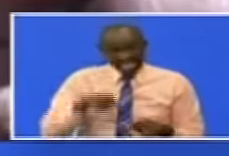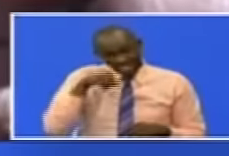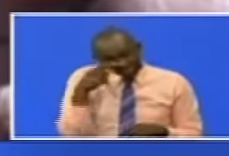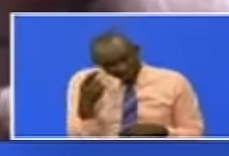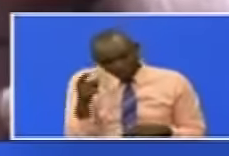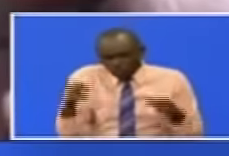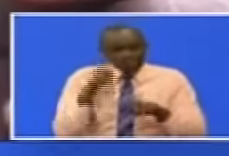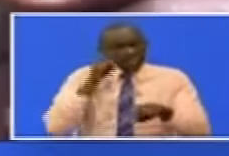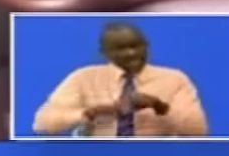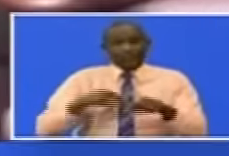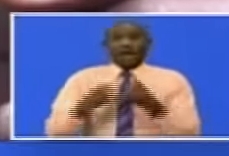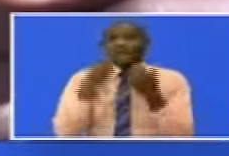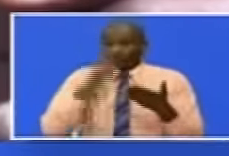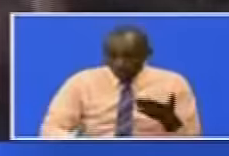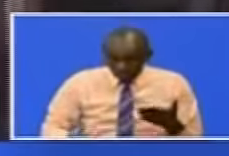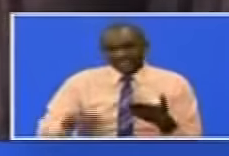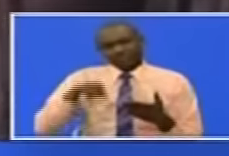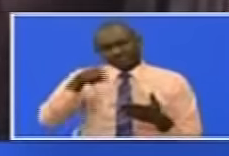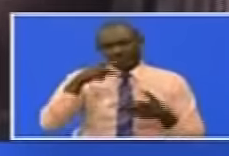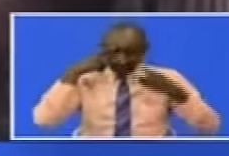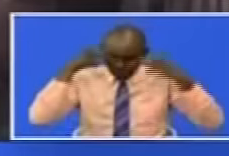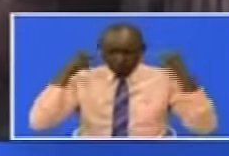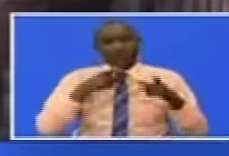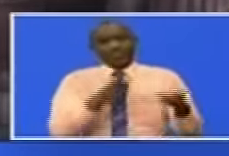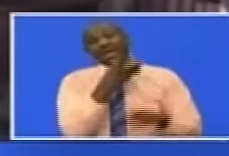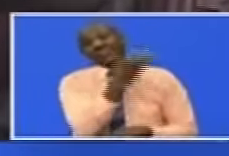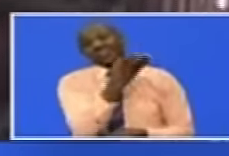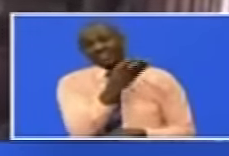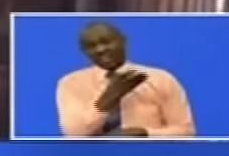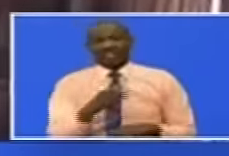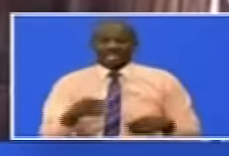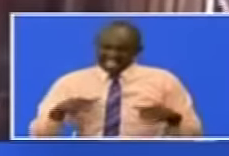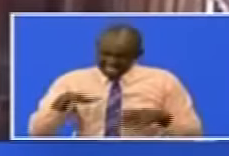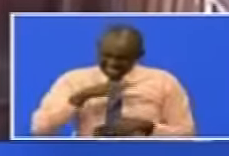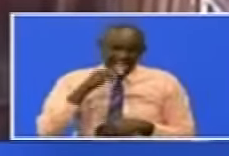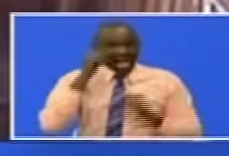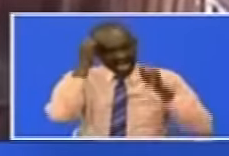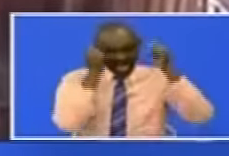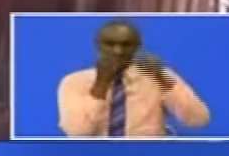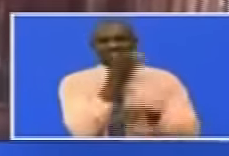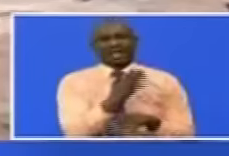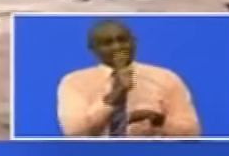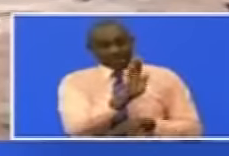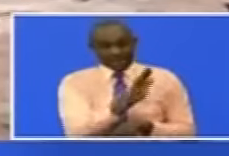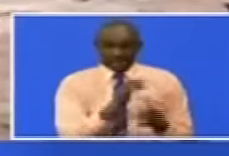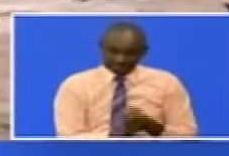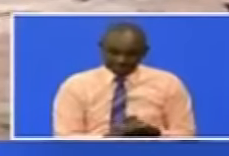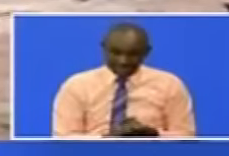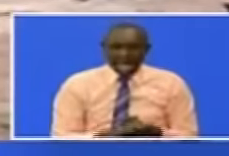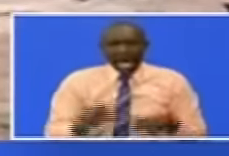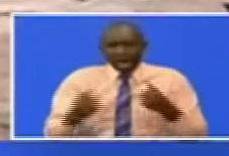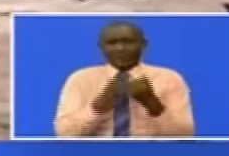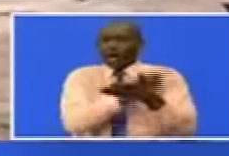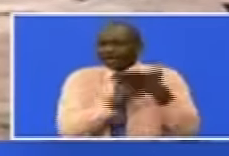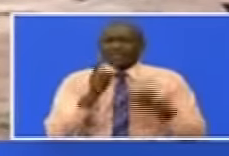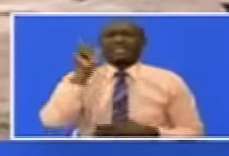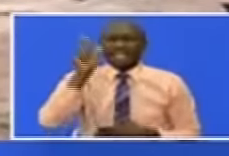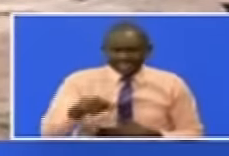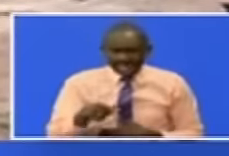baadaye walipata habari za shambulizi la kigaidi la wana Al-Shabaab dhidi ya KDF huko El Ade. Jumamoja baadaye